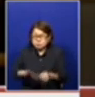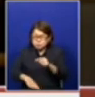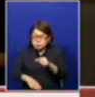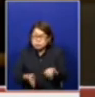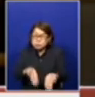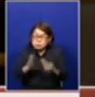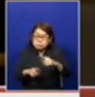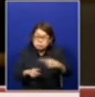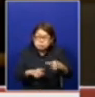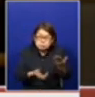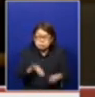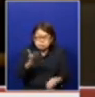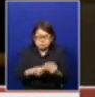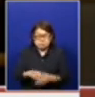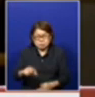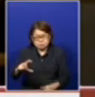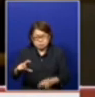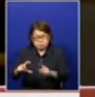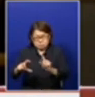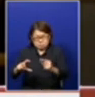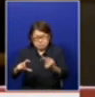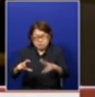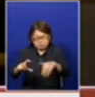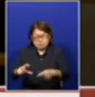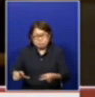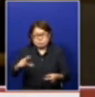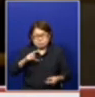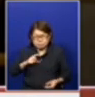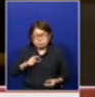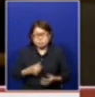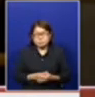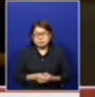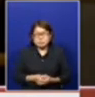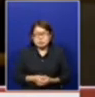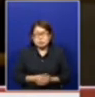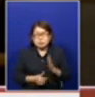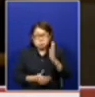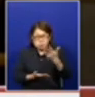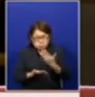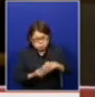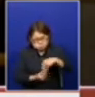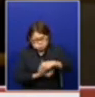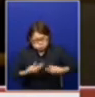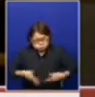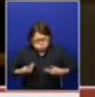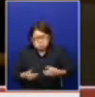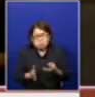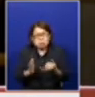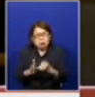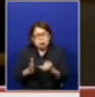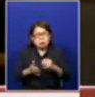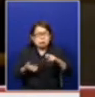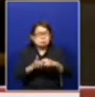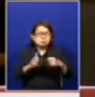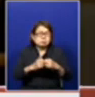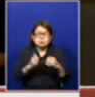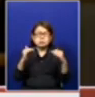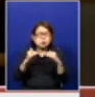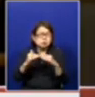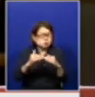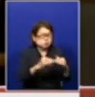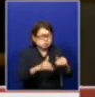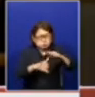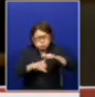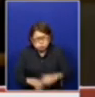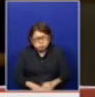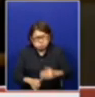นเวียนในประเทศมากขึ้นกว่านี้แล้วความเหลื่อมล้ำก็จะไม่เกิดถ้าท่านเยียวยาทุกคน